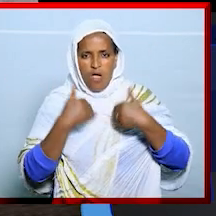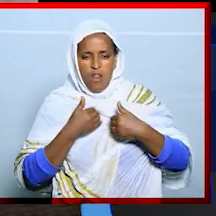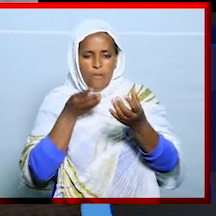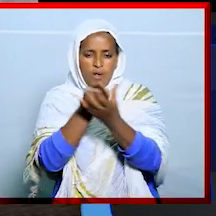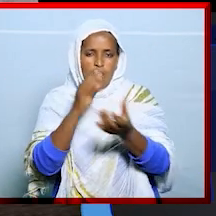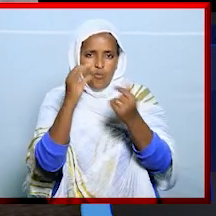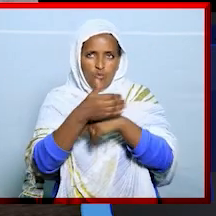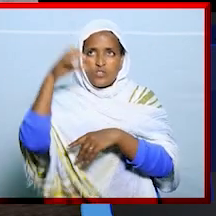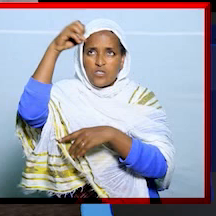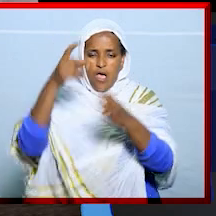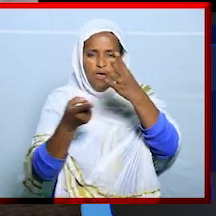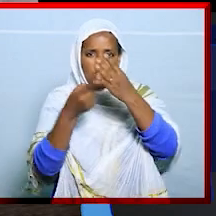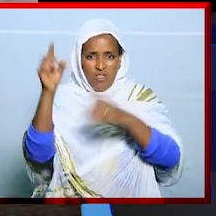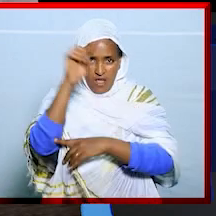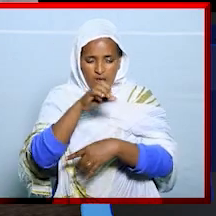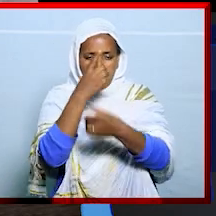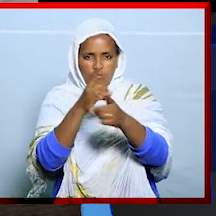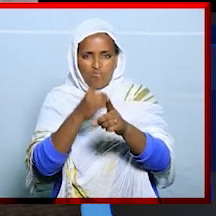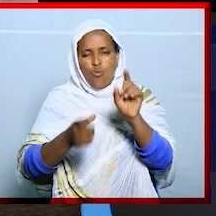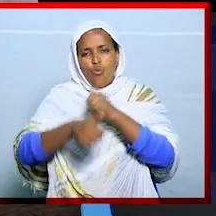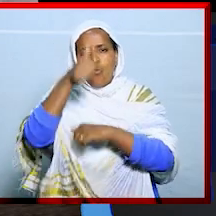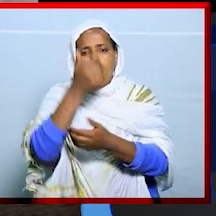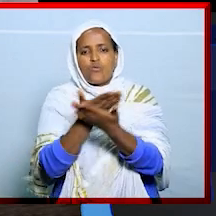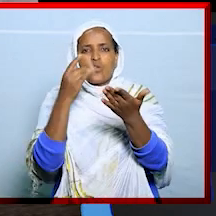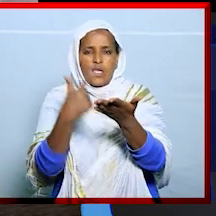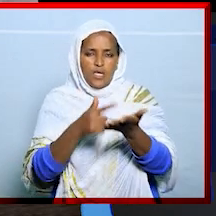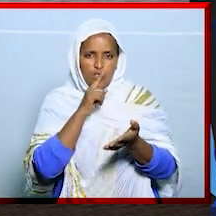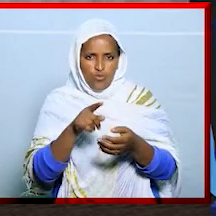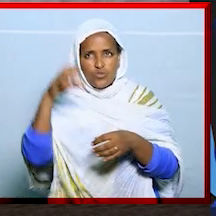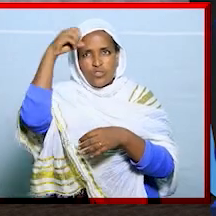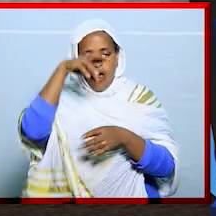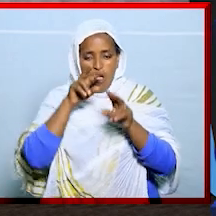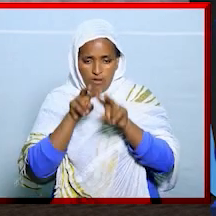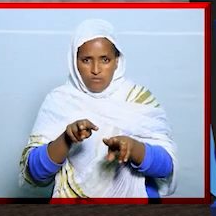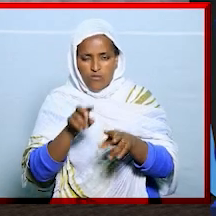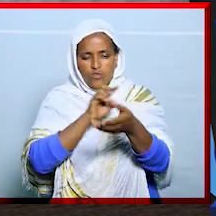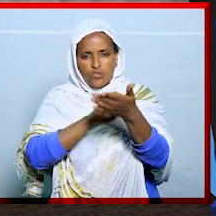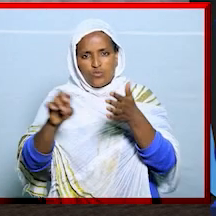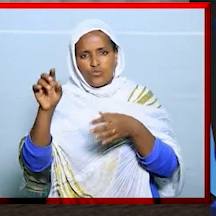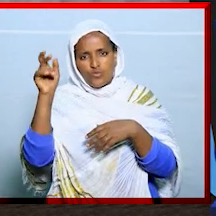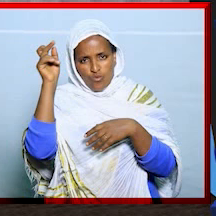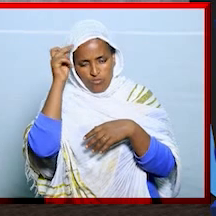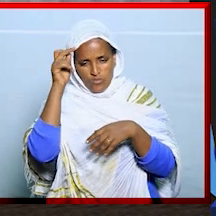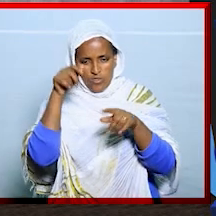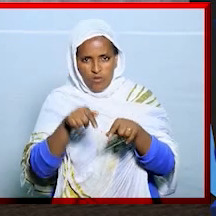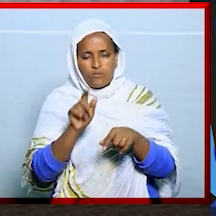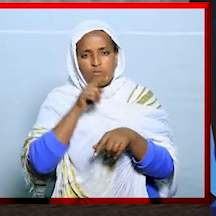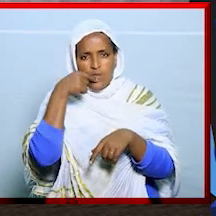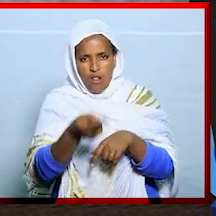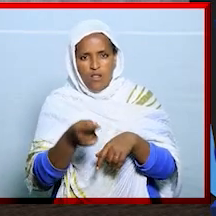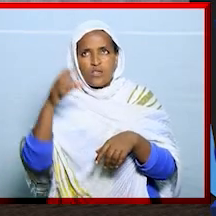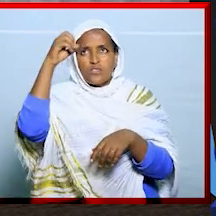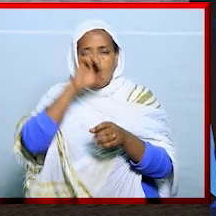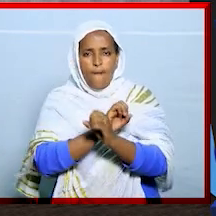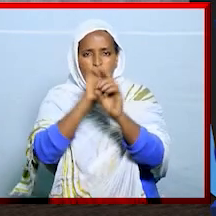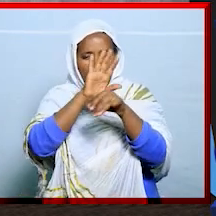ሌሊት መጋቢ ሆና ፀሐይ በአራተኛው ቀን መፈጠሩ ዋናው ነገር ይሄ ነው። ፀሐይን በተመለከተ ቅዱስ ዲዮናስዮስ ዘአርዮስፋጎስ እንዲህ